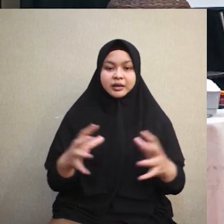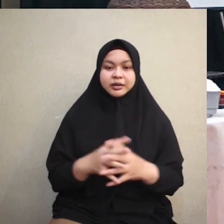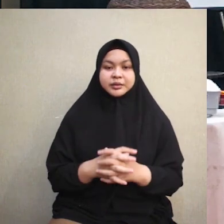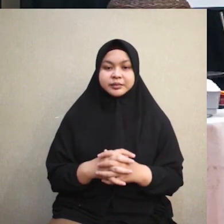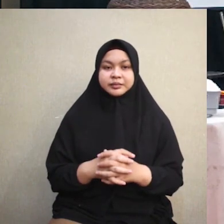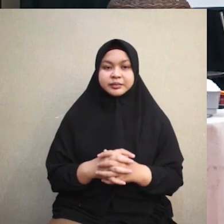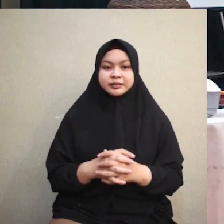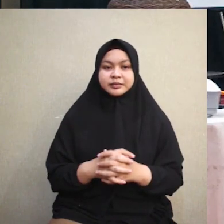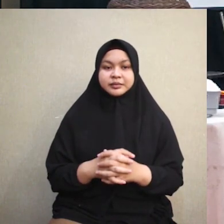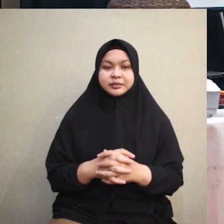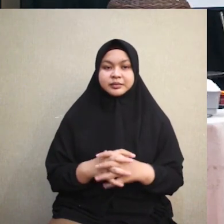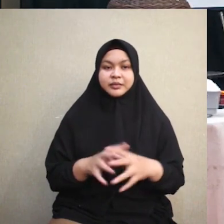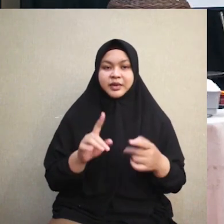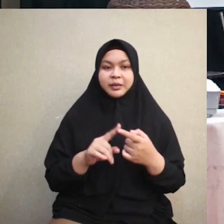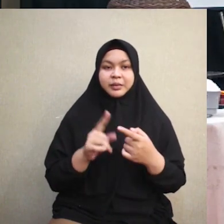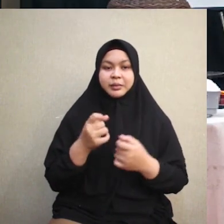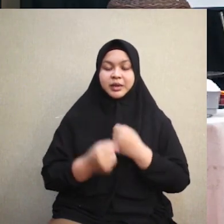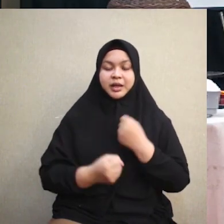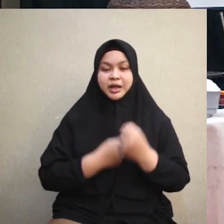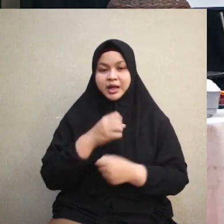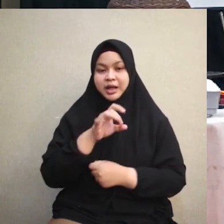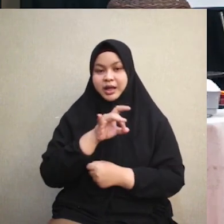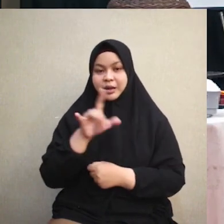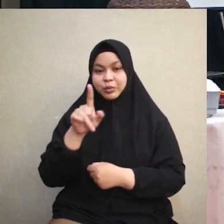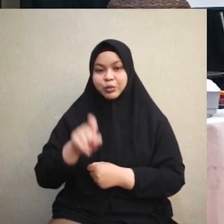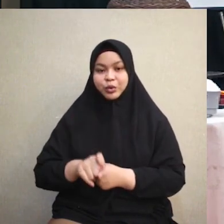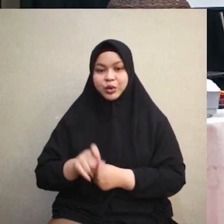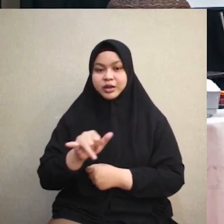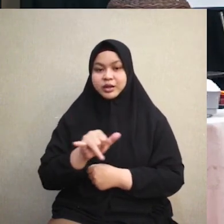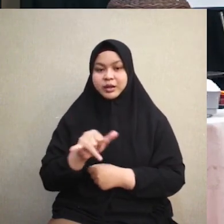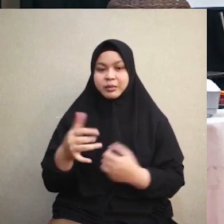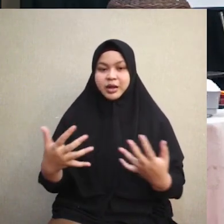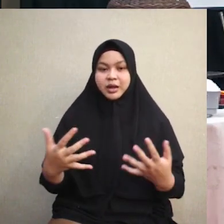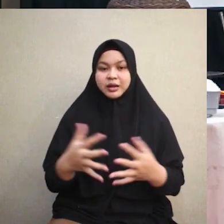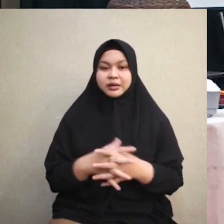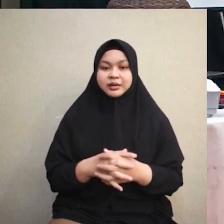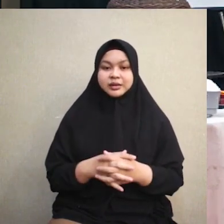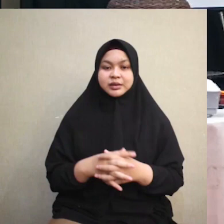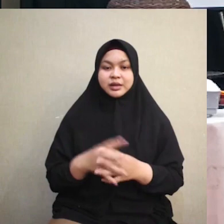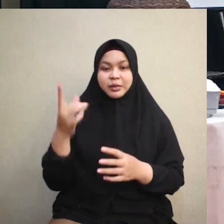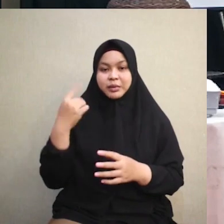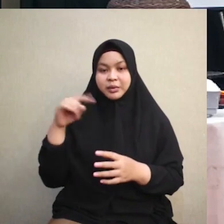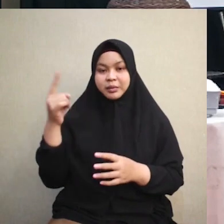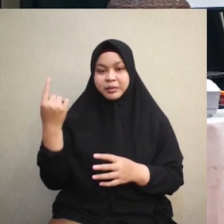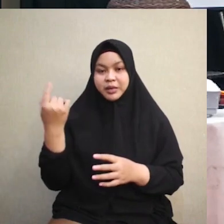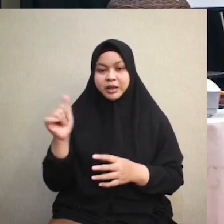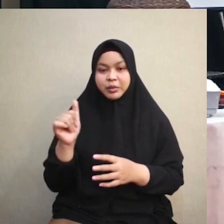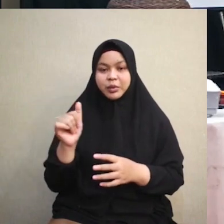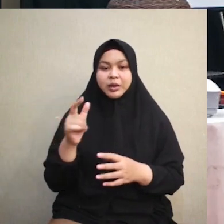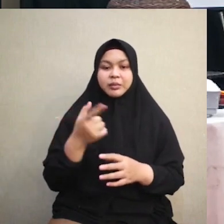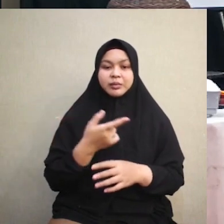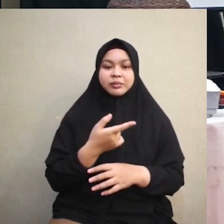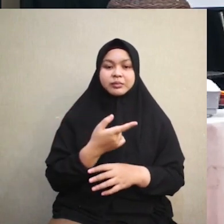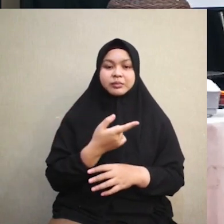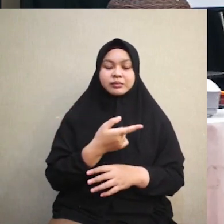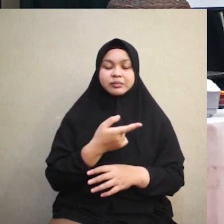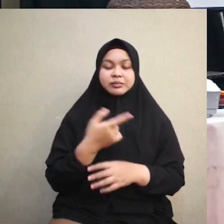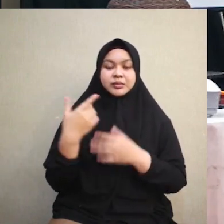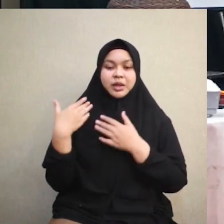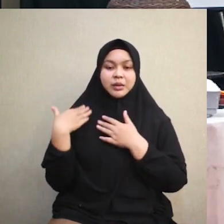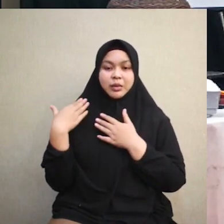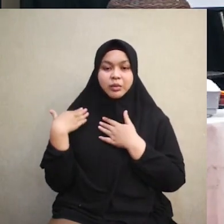di teman-teman gerakan yang lain juga butuh hal yang sama bahkan pemerintah sebagai pemangku kewajiban itu juga